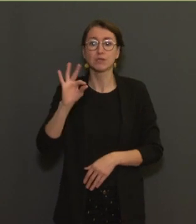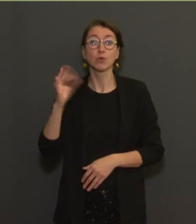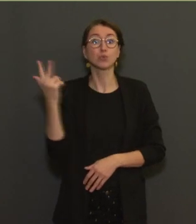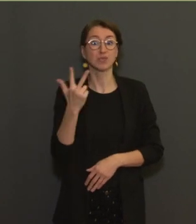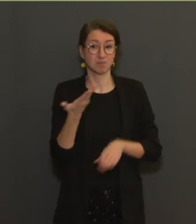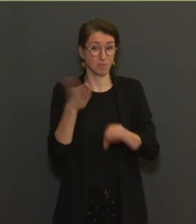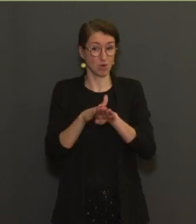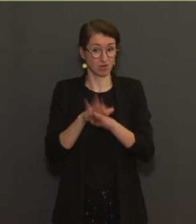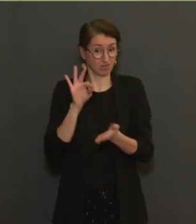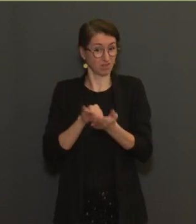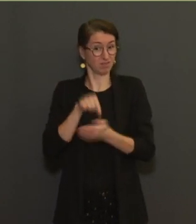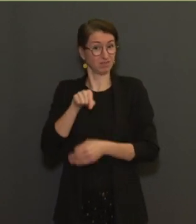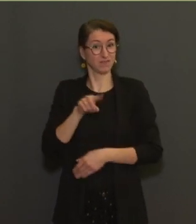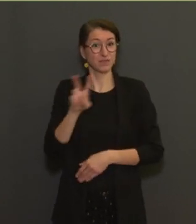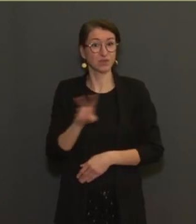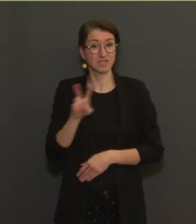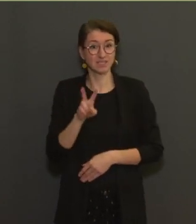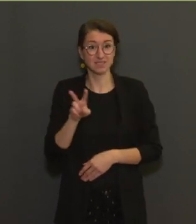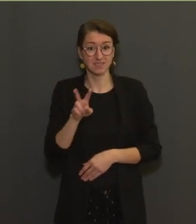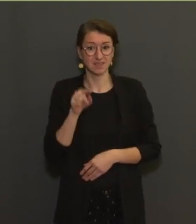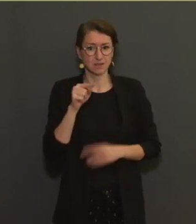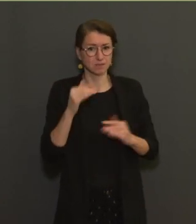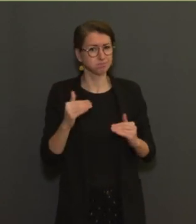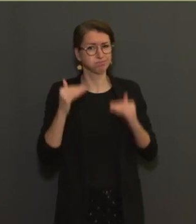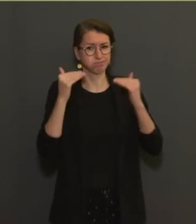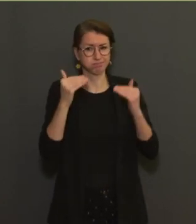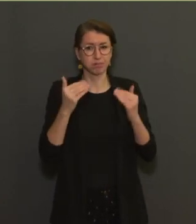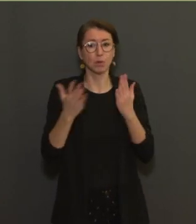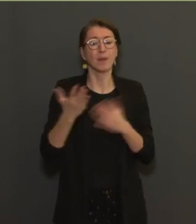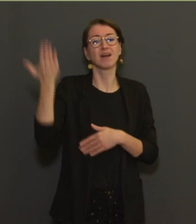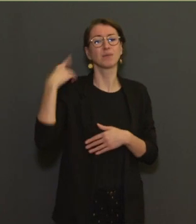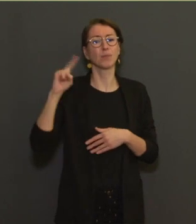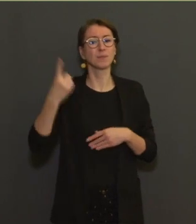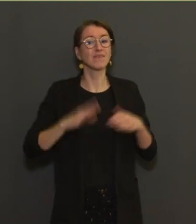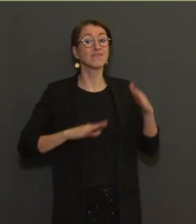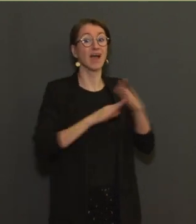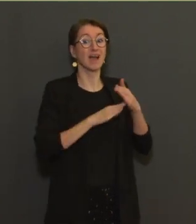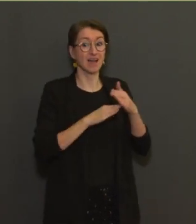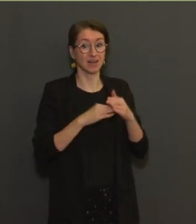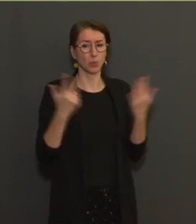312 décès le fameux 8 avril lors de la première vague.